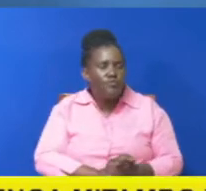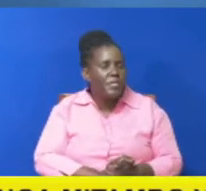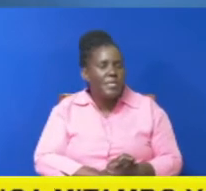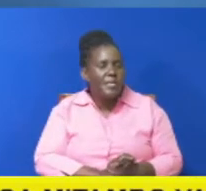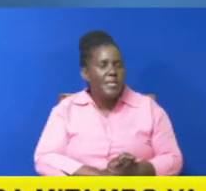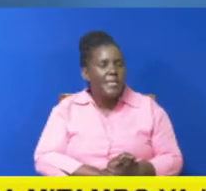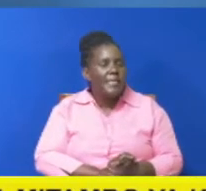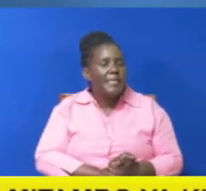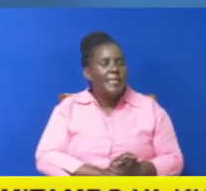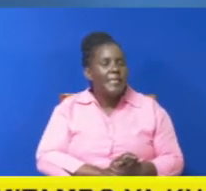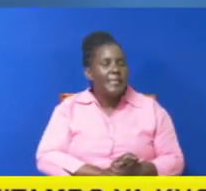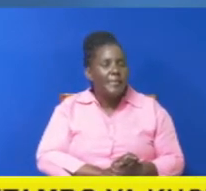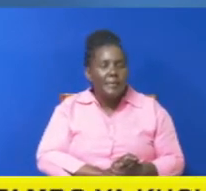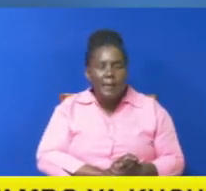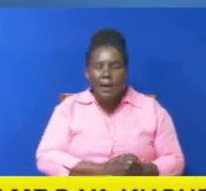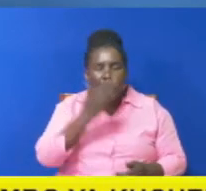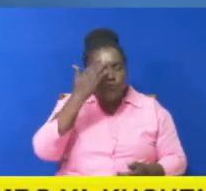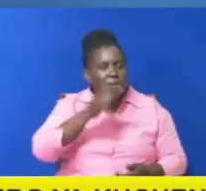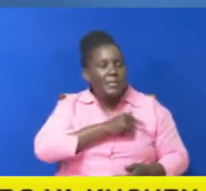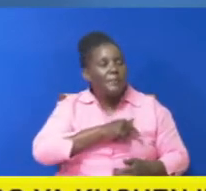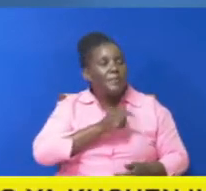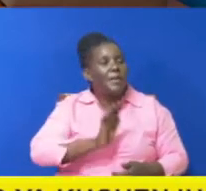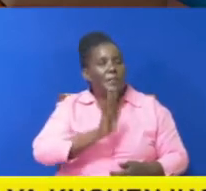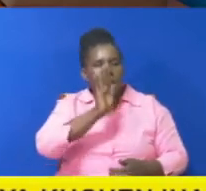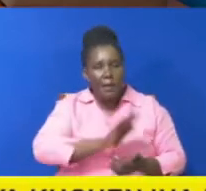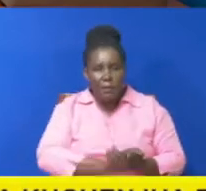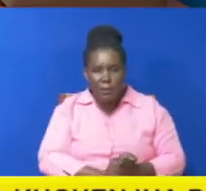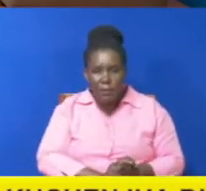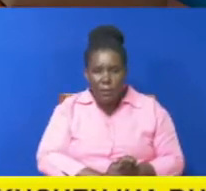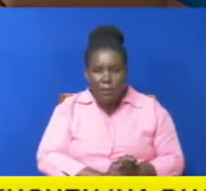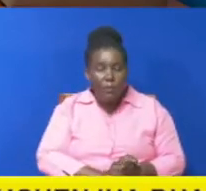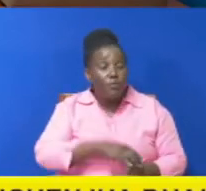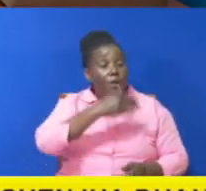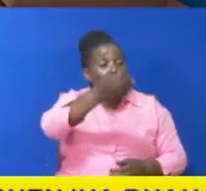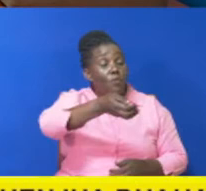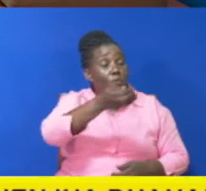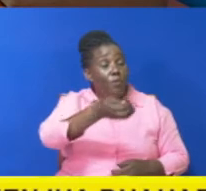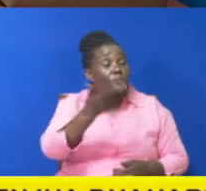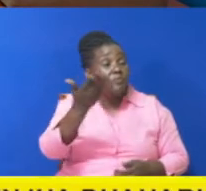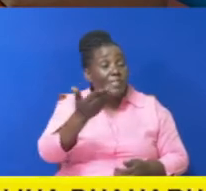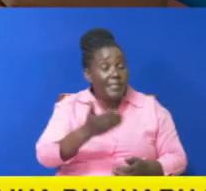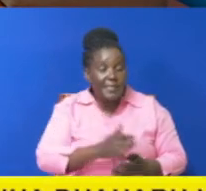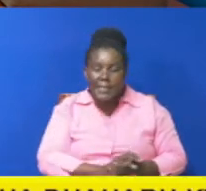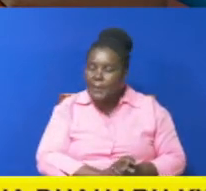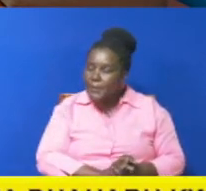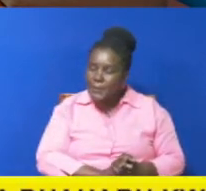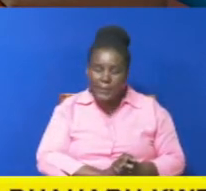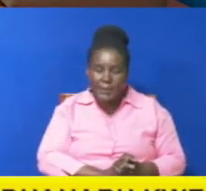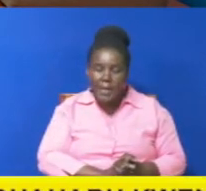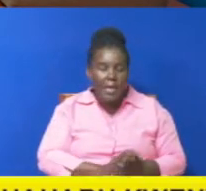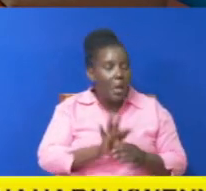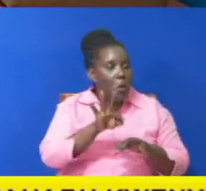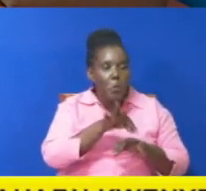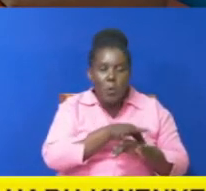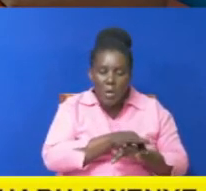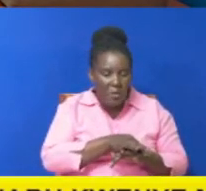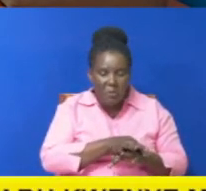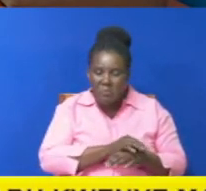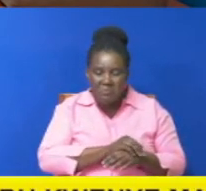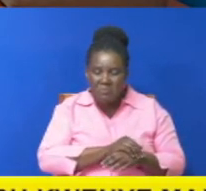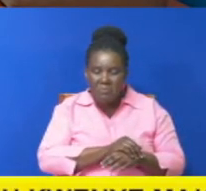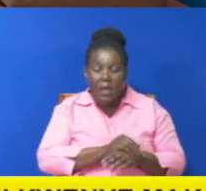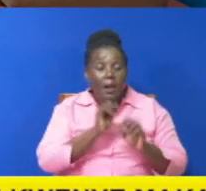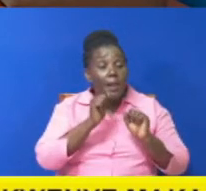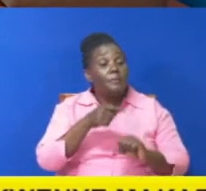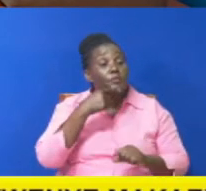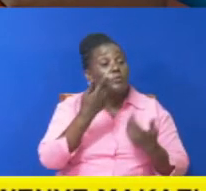wanajua vituo vya polisi mwanzo mwisho. Kuna ukoo wala si wa kuolewa, na kuna ukoo wala si wa kuoa. Tuongee ukweli, tuweke